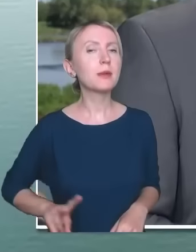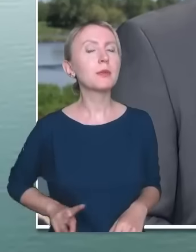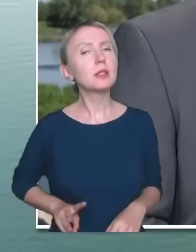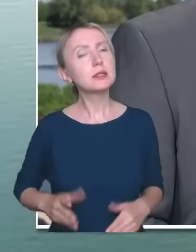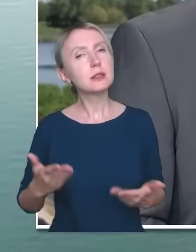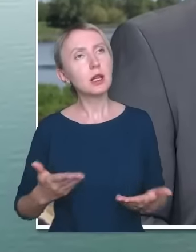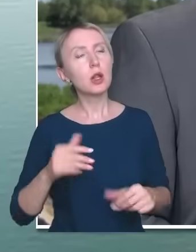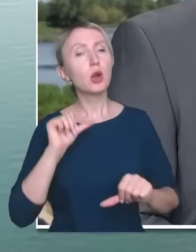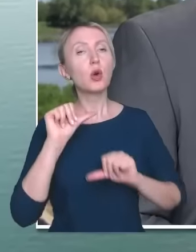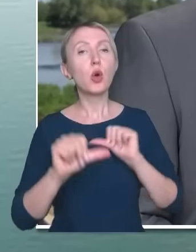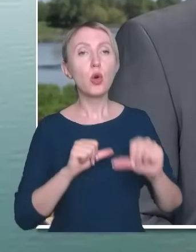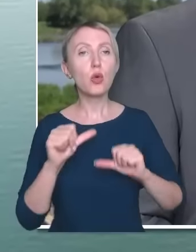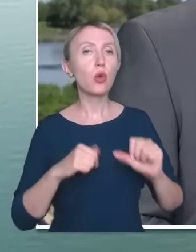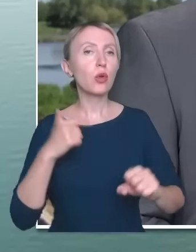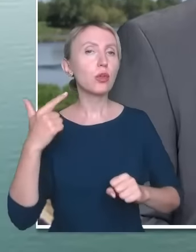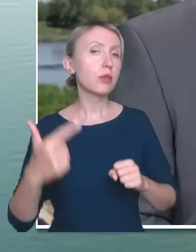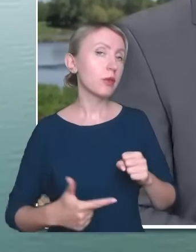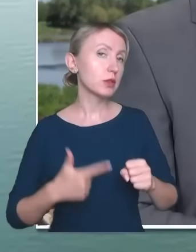roku